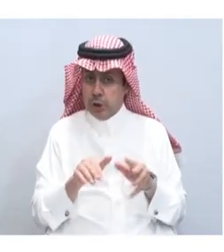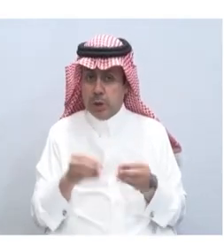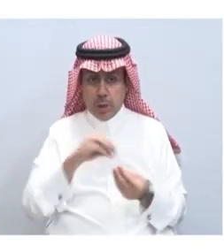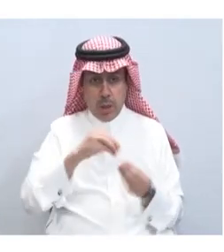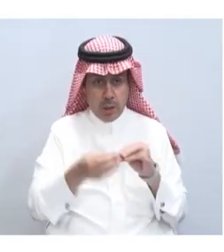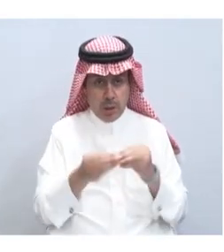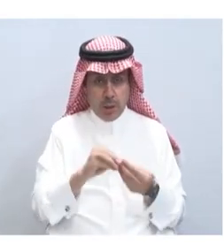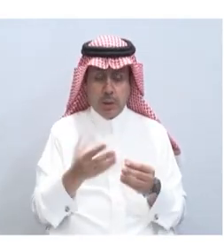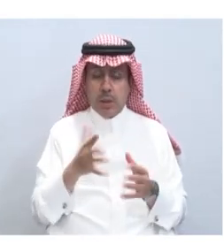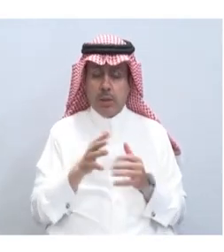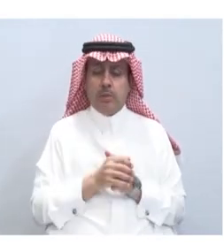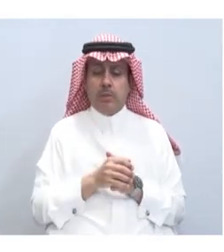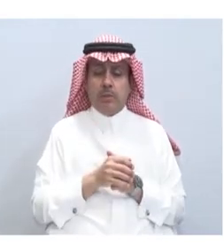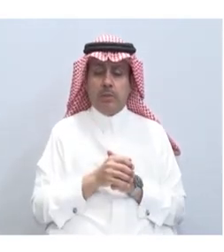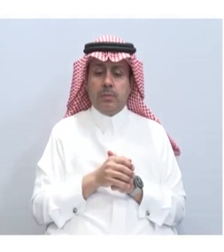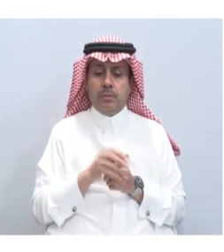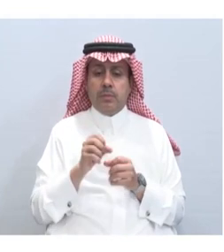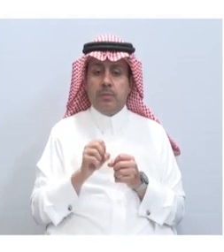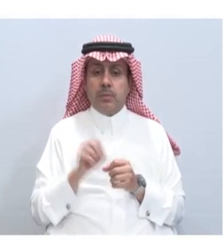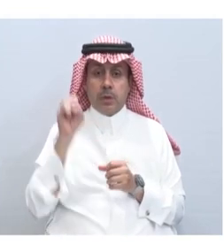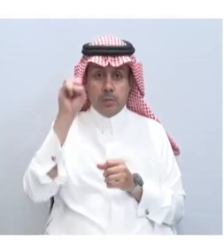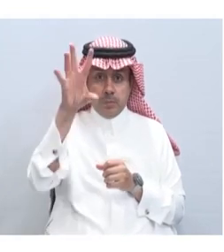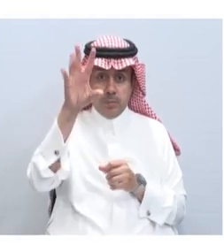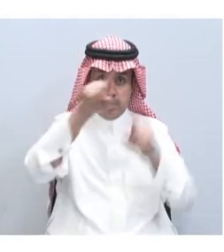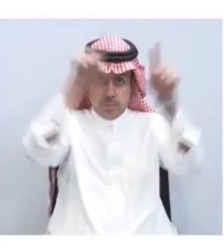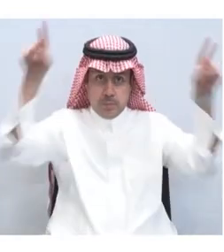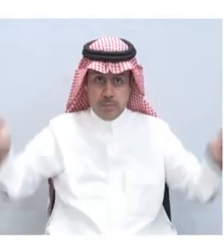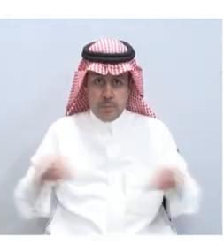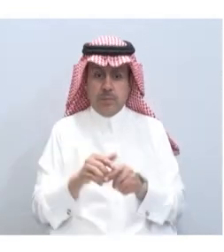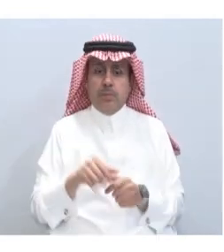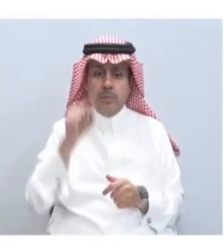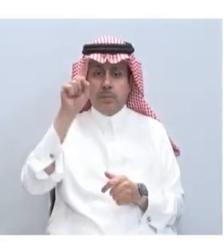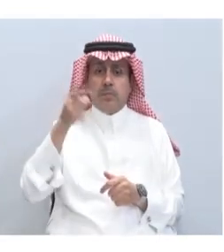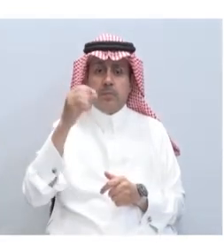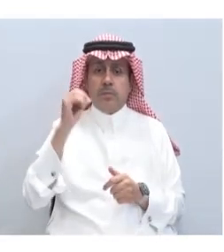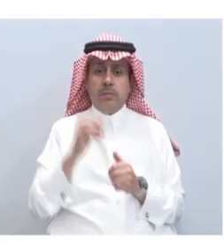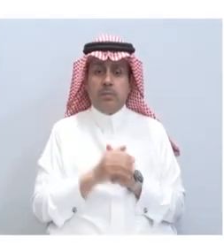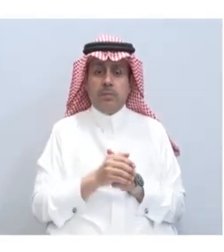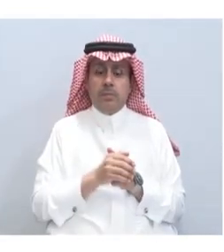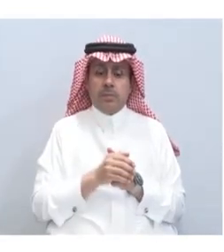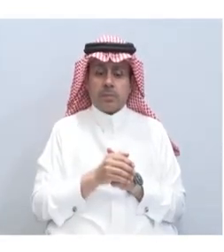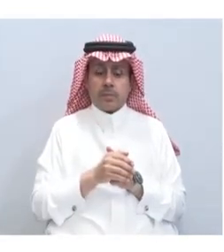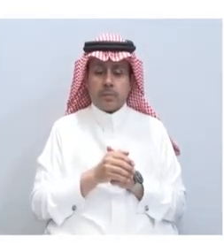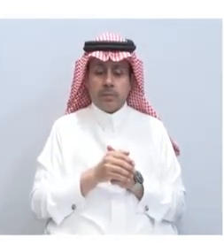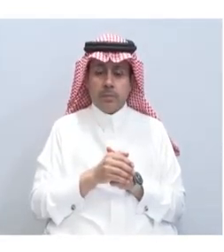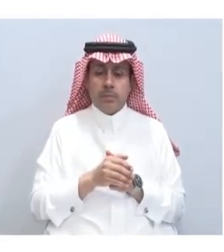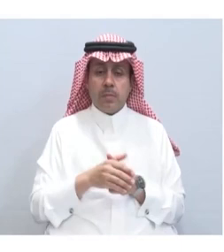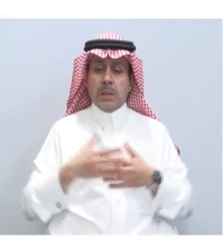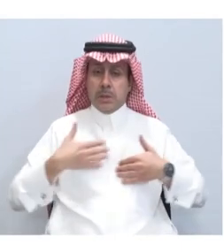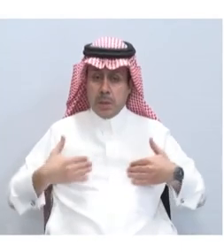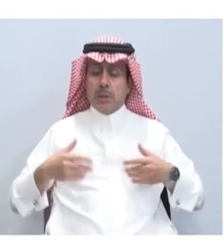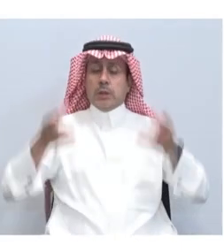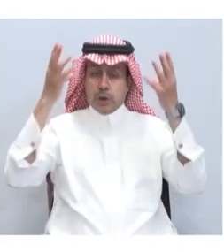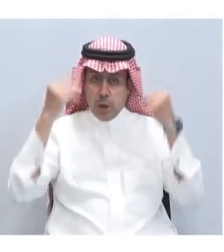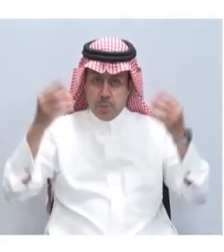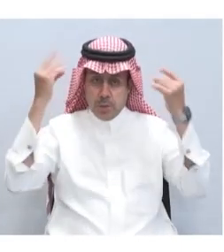الحديثه سواء مثلا من عرض الصور قاعات تعليميه من الداخل او ايضا استراحات تعليميه